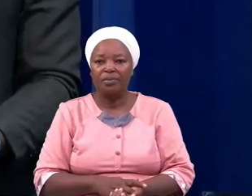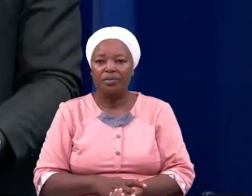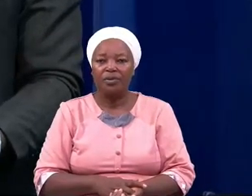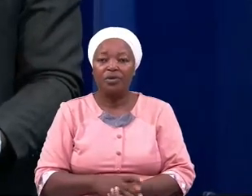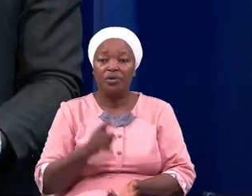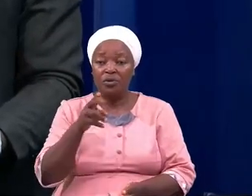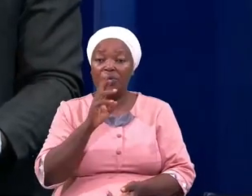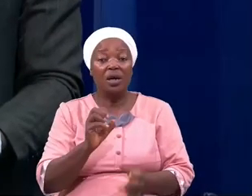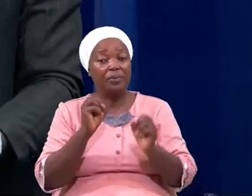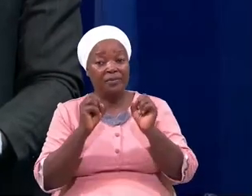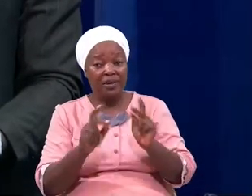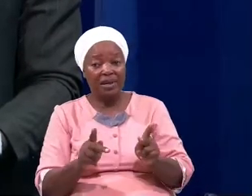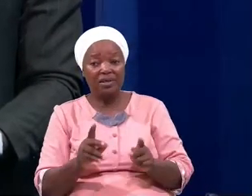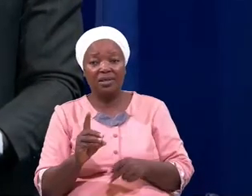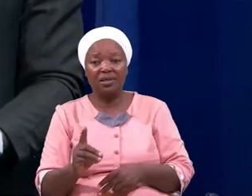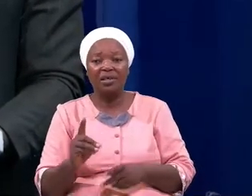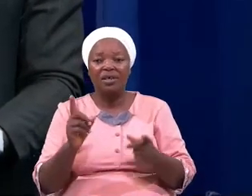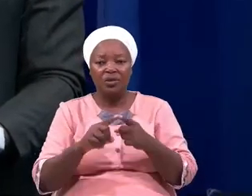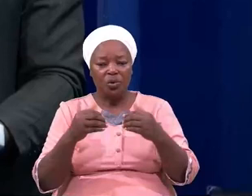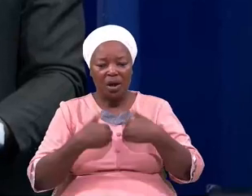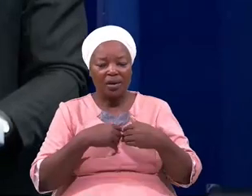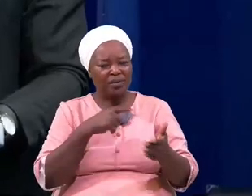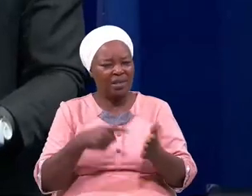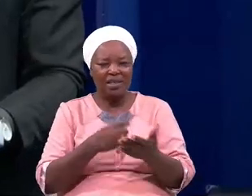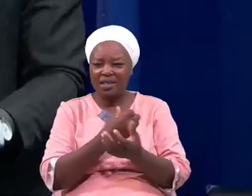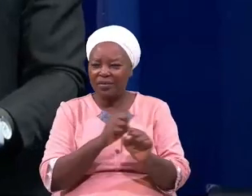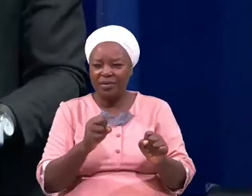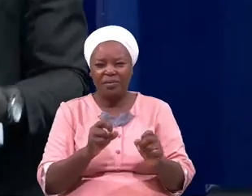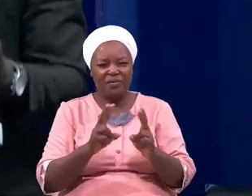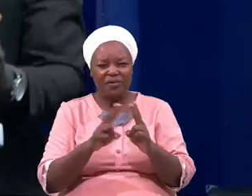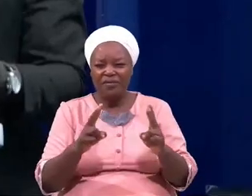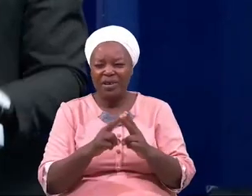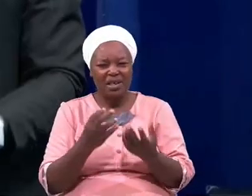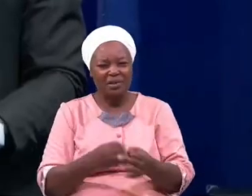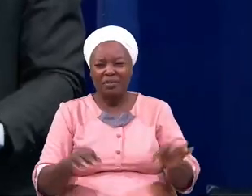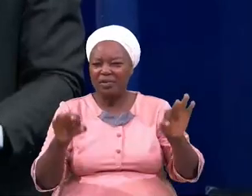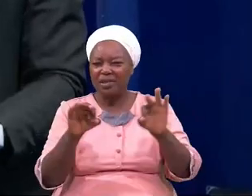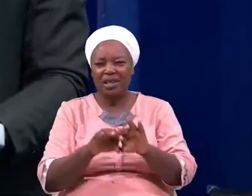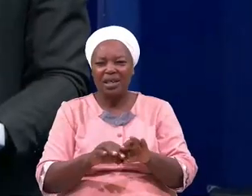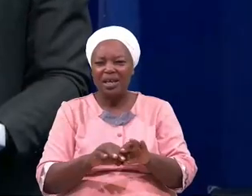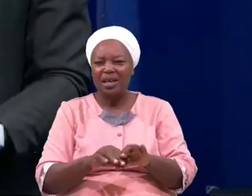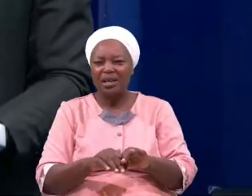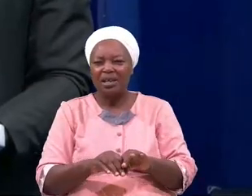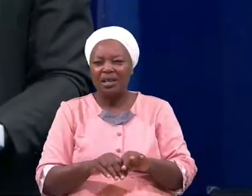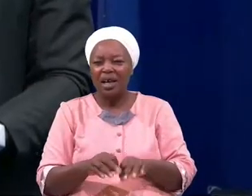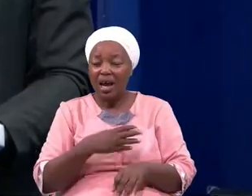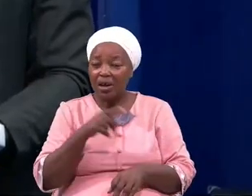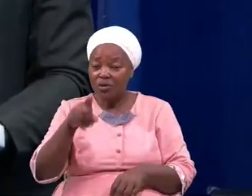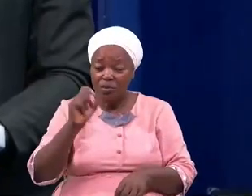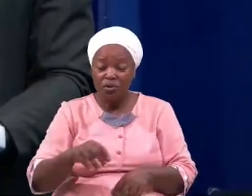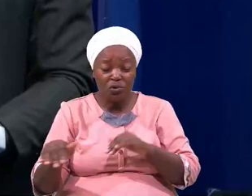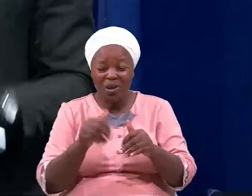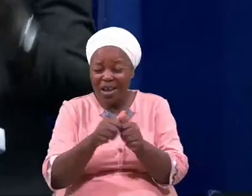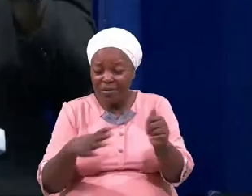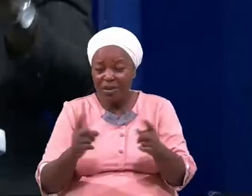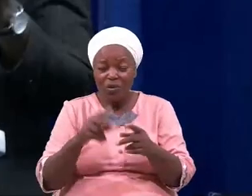privileged to get this salvation. Vous êtes privilégié de posséder ce salut. And you must do everything to